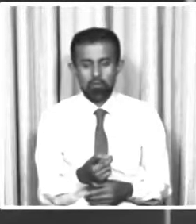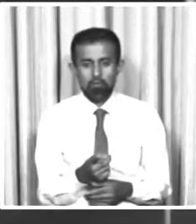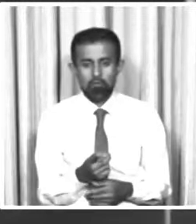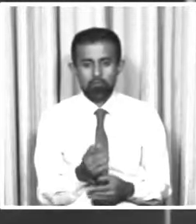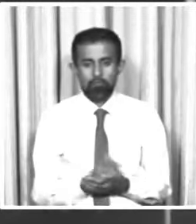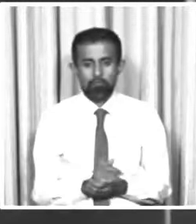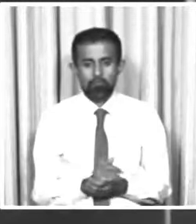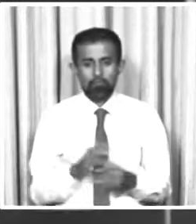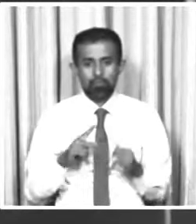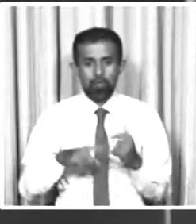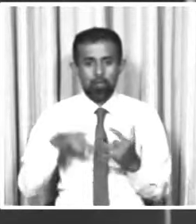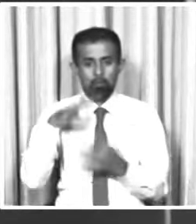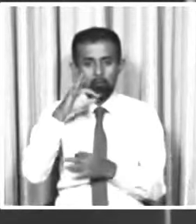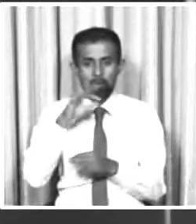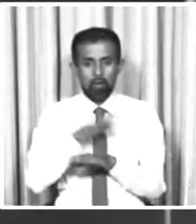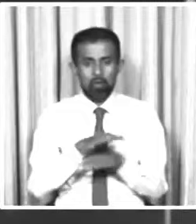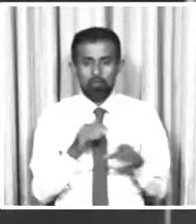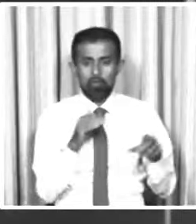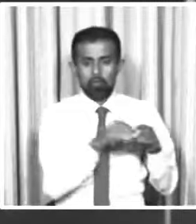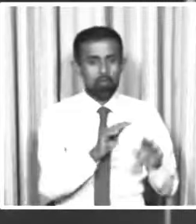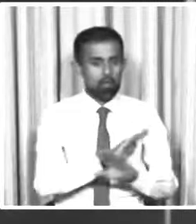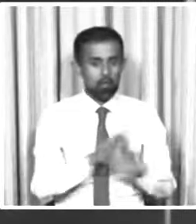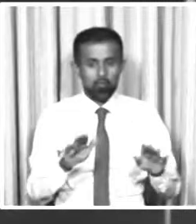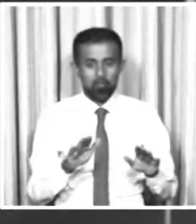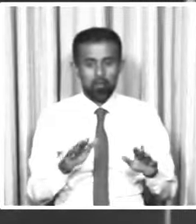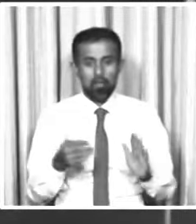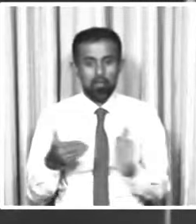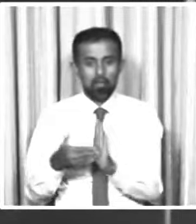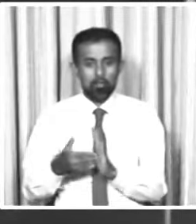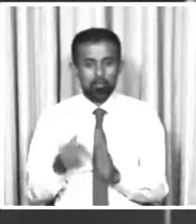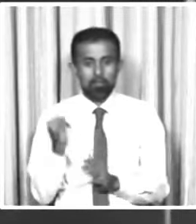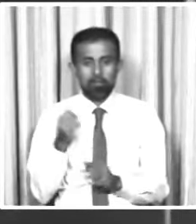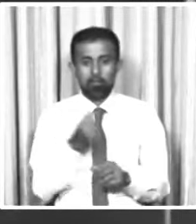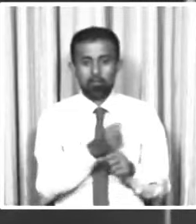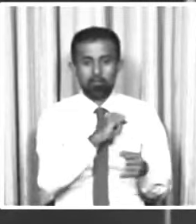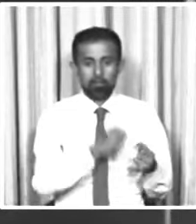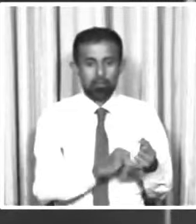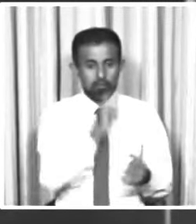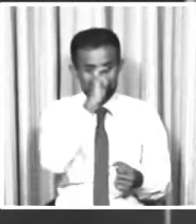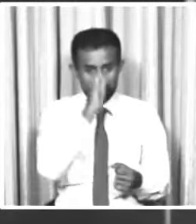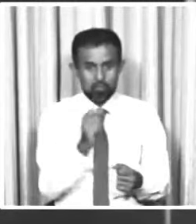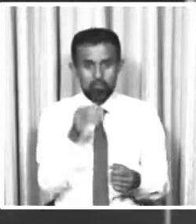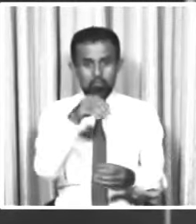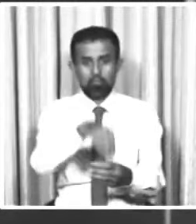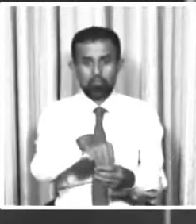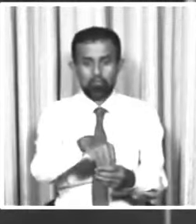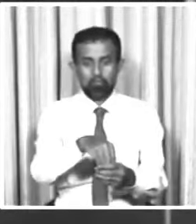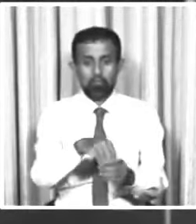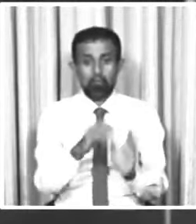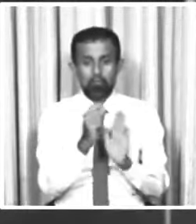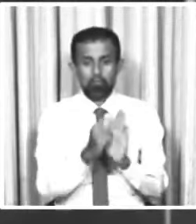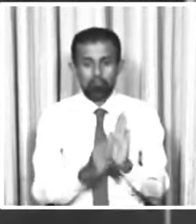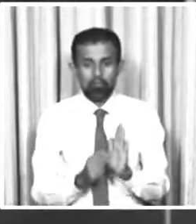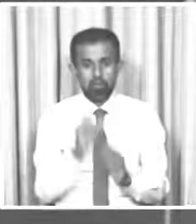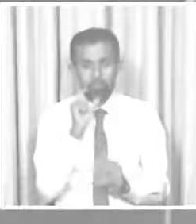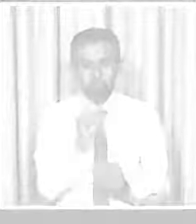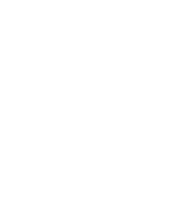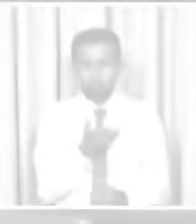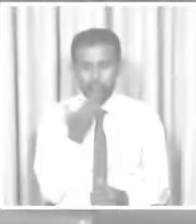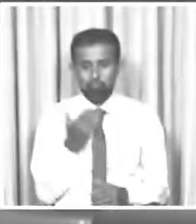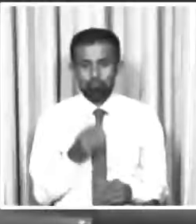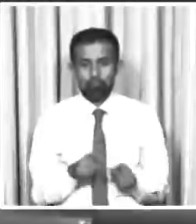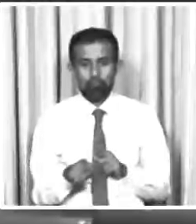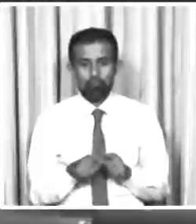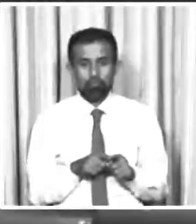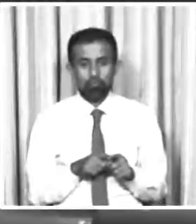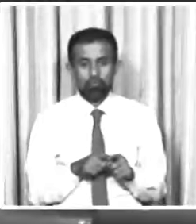අර විශ්වවිද්‍යාල ශිෂ්‍යයන් දා නැතුව ආපදා නිලධාරීන් සහ ග්‍රාම සේවක මහතුරු දාලා මේ පිළිබඳව තක්සේරුව කඩිනමින් පටන් ගන්න කියලා.